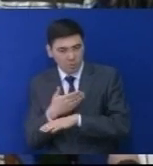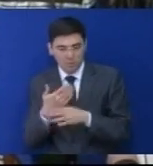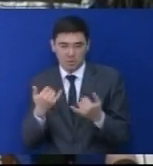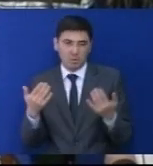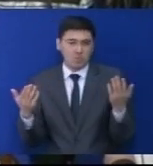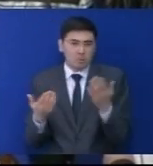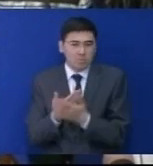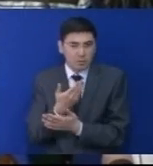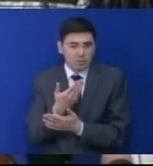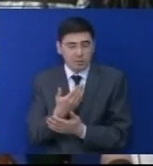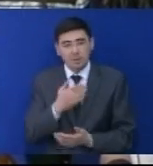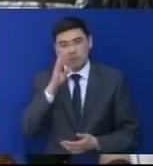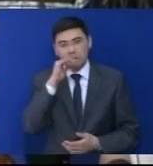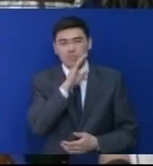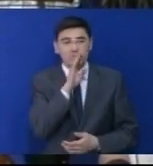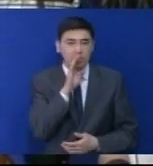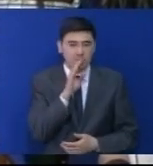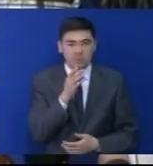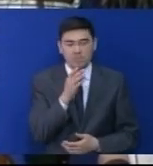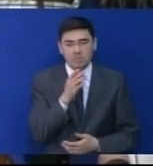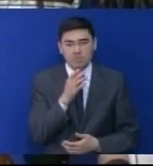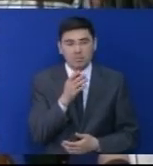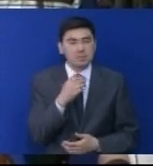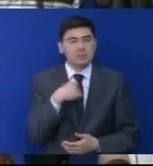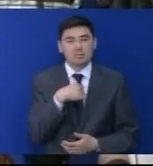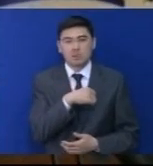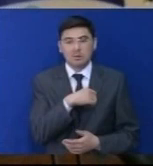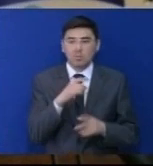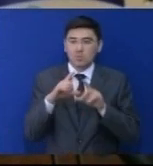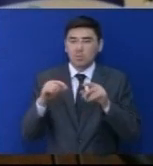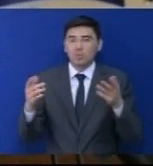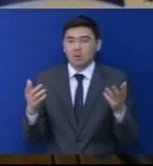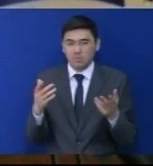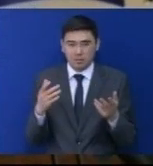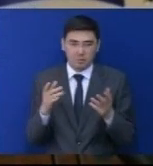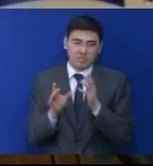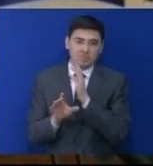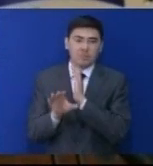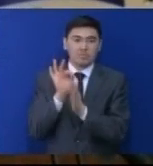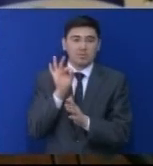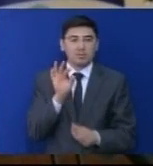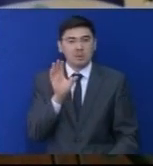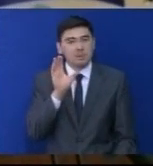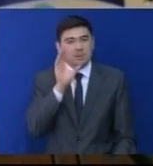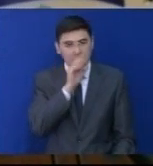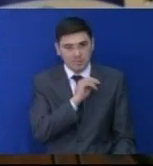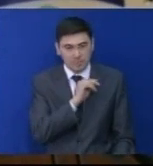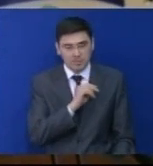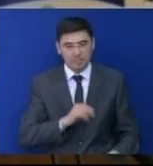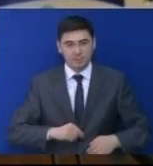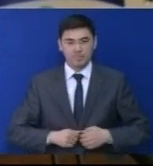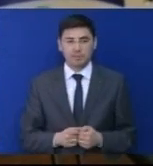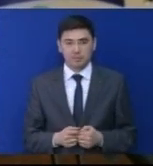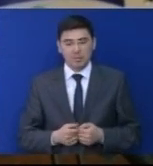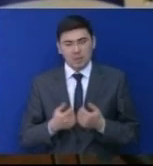Енді ата-аналар өз қалауларынша кез келген мектепті таңдай алады. Ата-аналардан көп ұсыныс түсіп жатады.